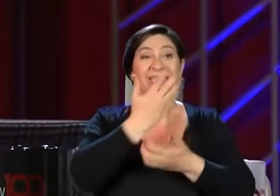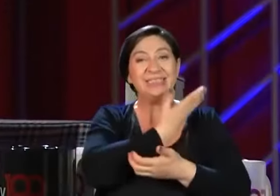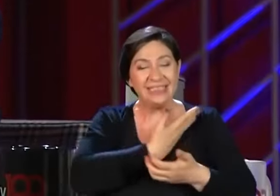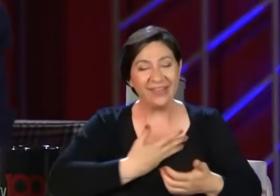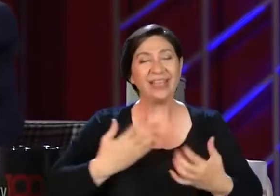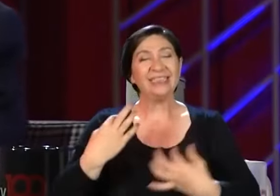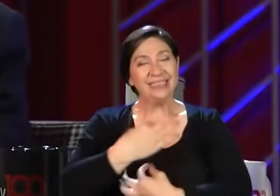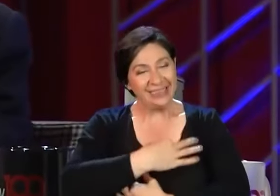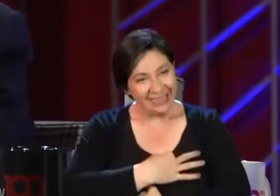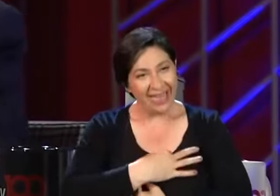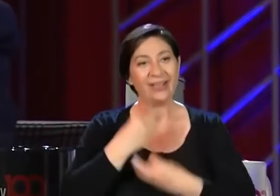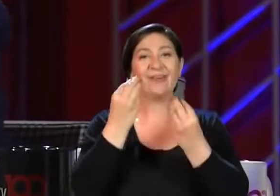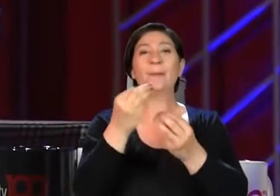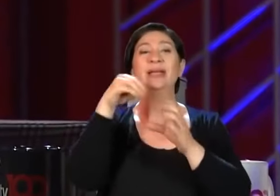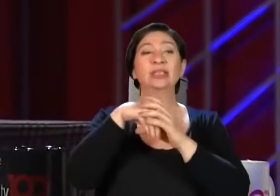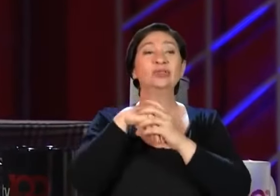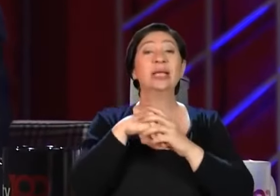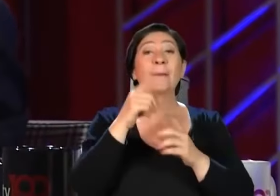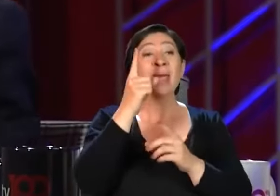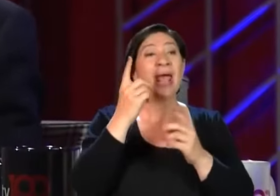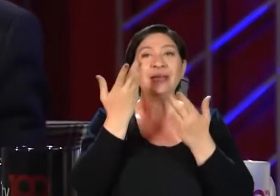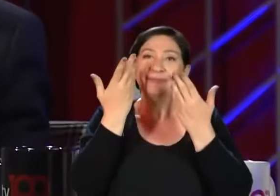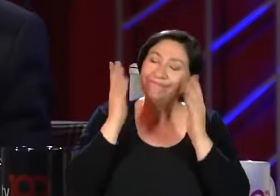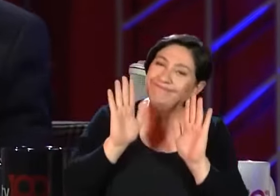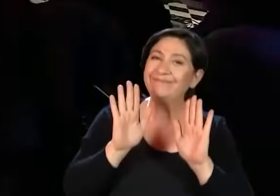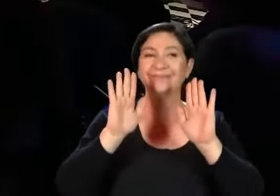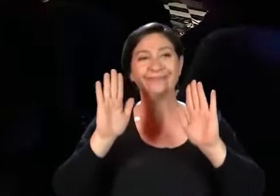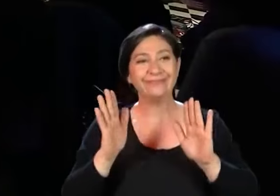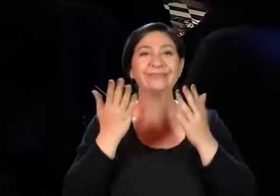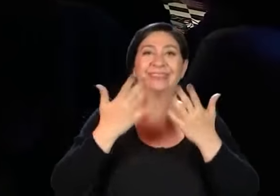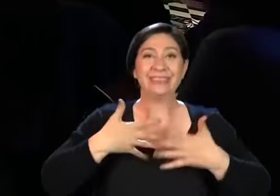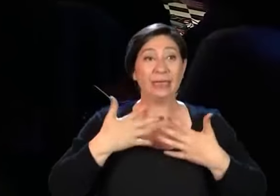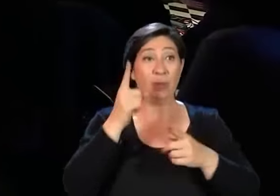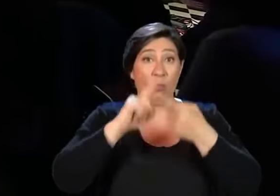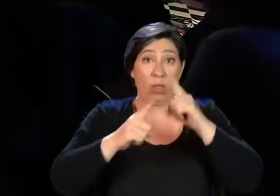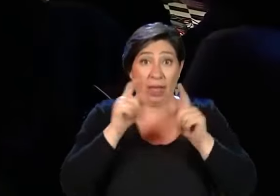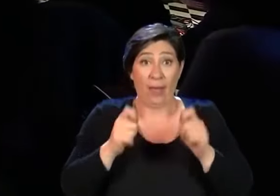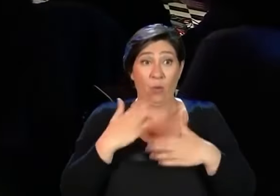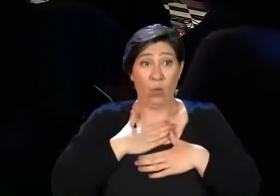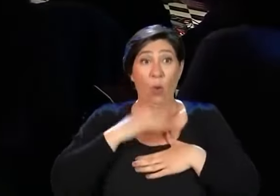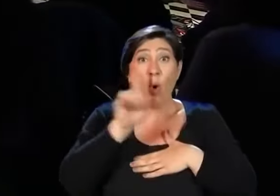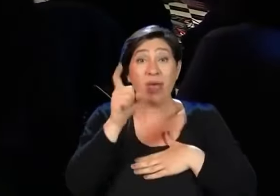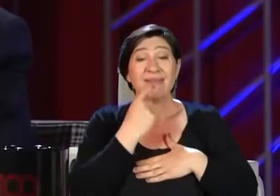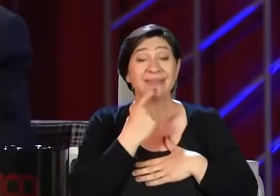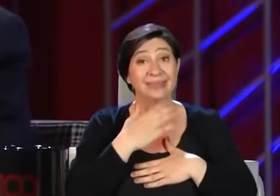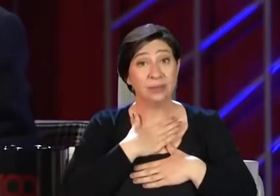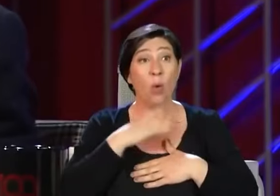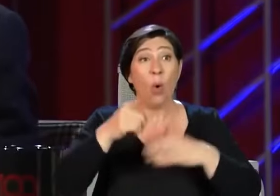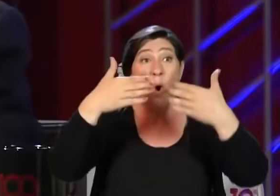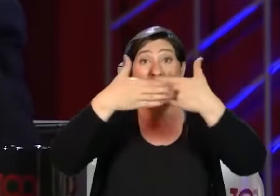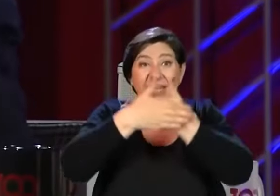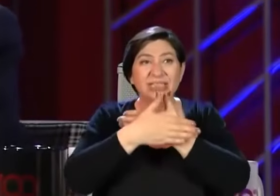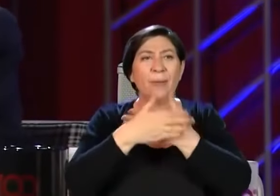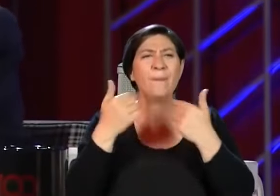sevgi, saygı getirmek için, bir hoşgörü ortamı yaratmak için siyaset yapıyorum 10 yıldır. Yani o akşamı